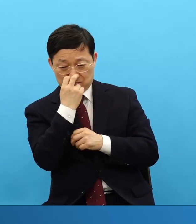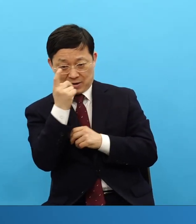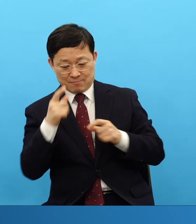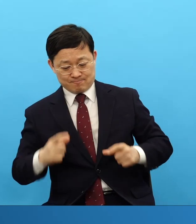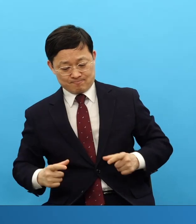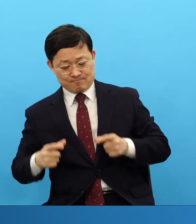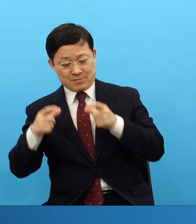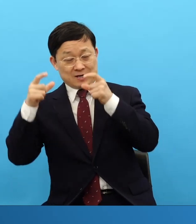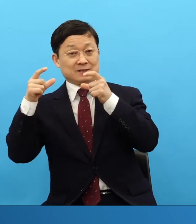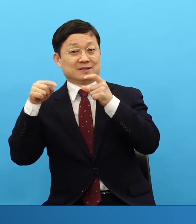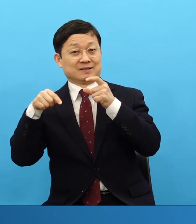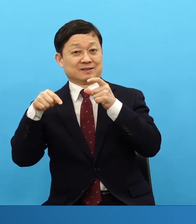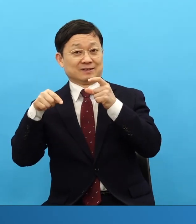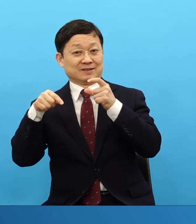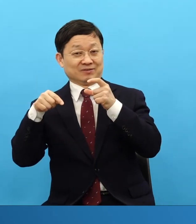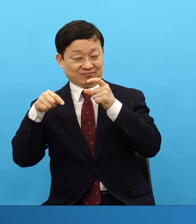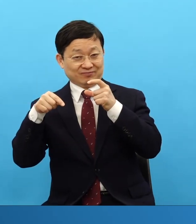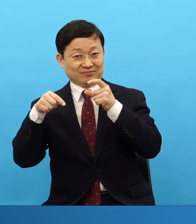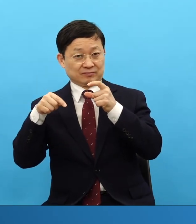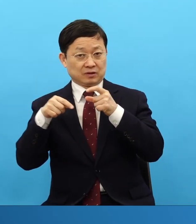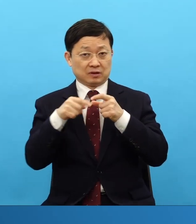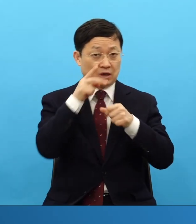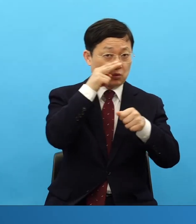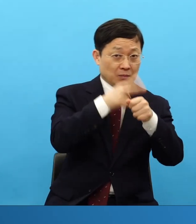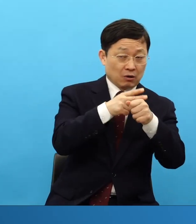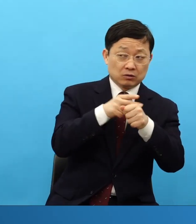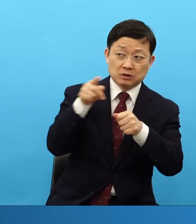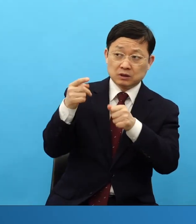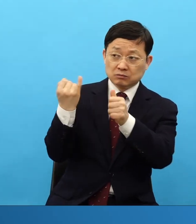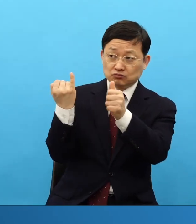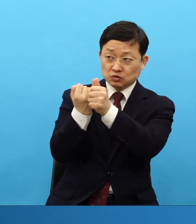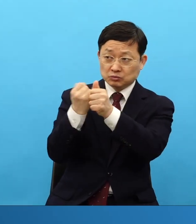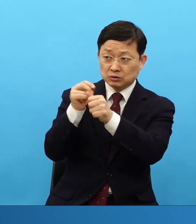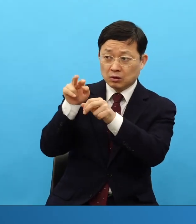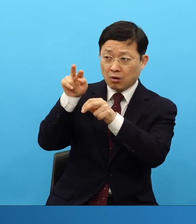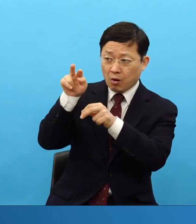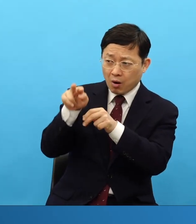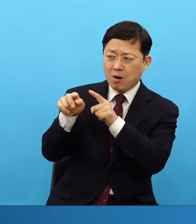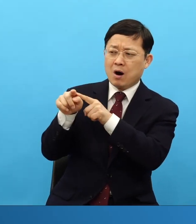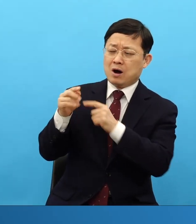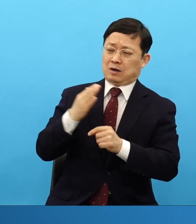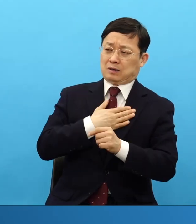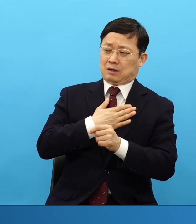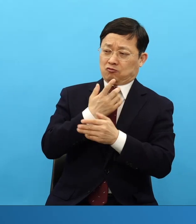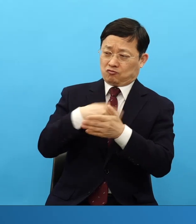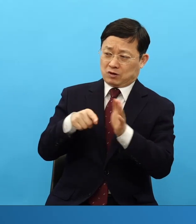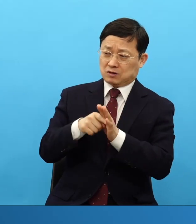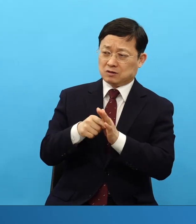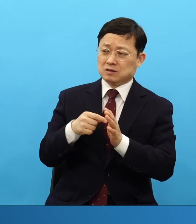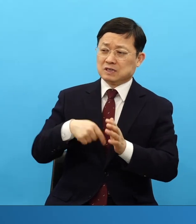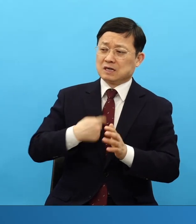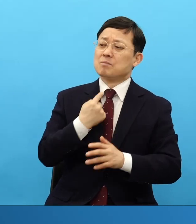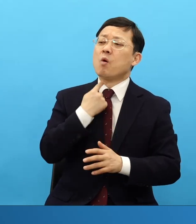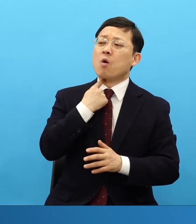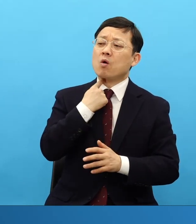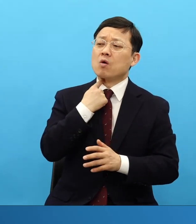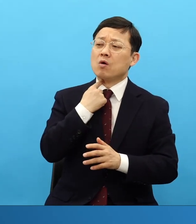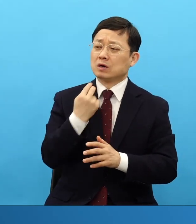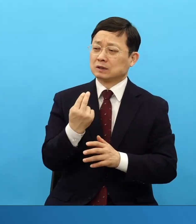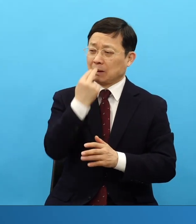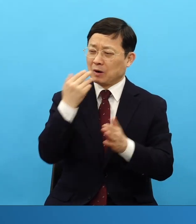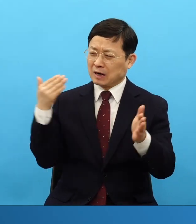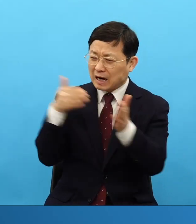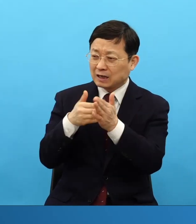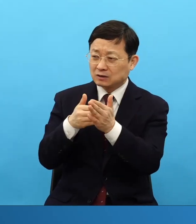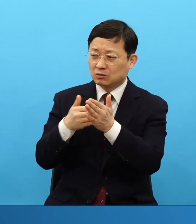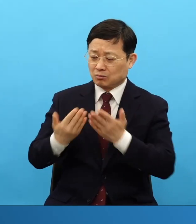바울은 표현하기를 목을 내놨다 이렇게 나왔습니다. And to what extent Paul expressed that they stuck their neck out for him. 목숨 걸었다는